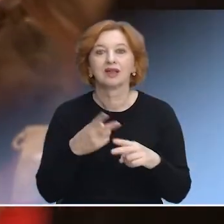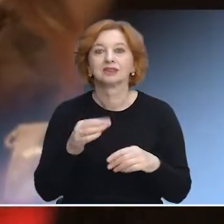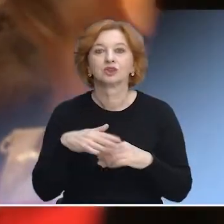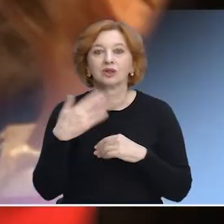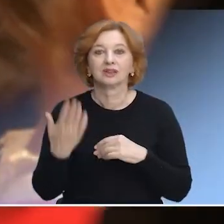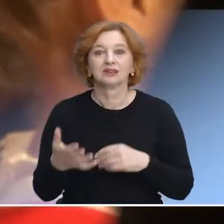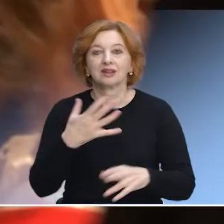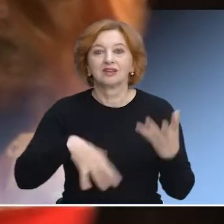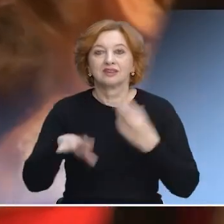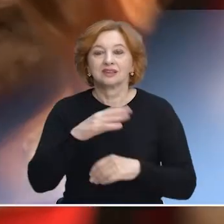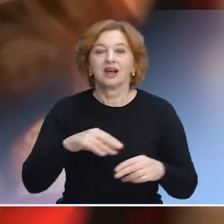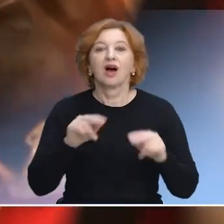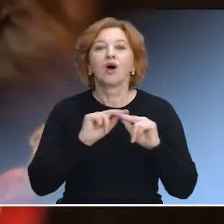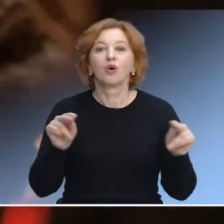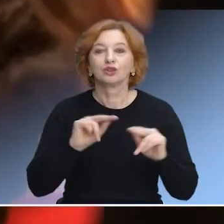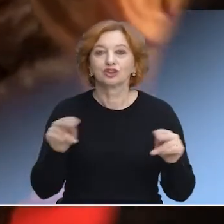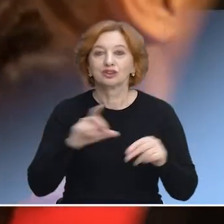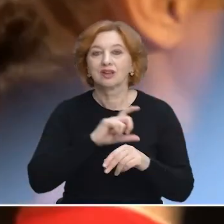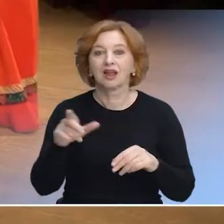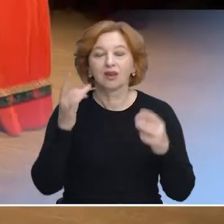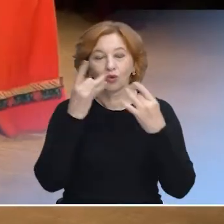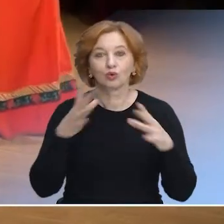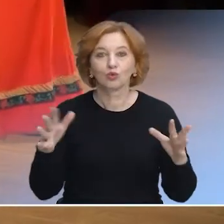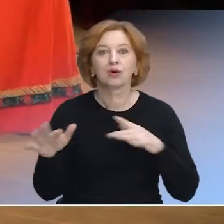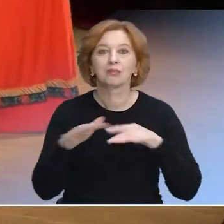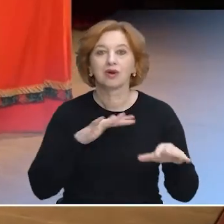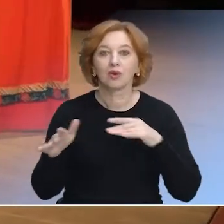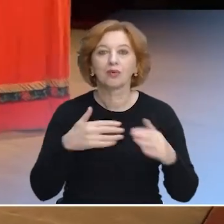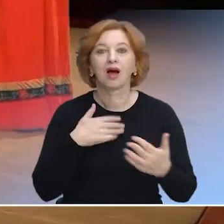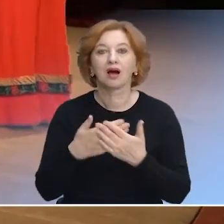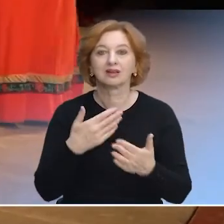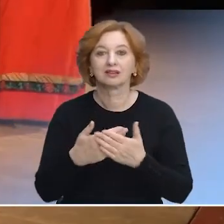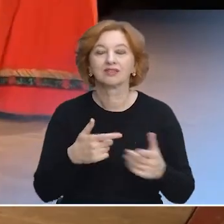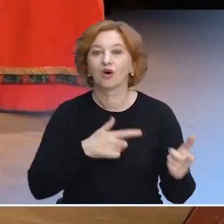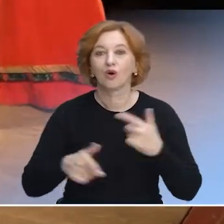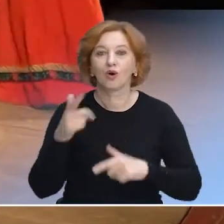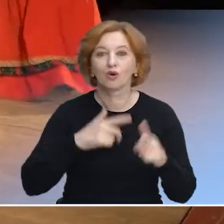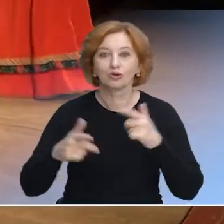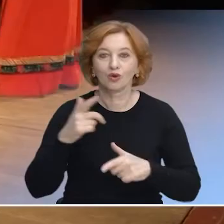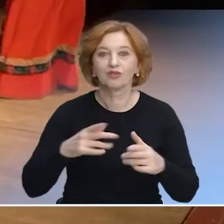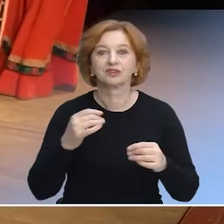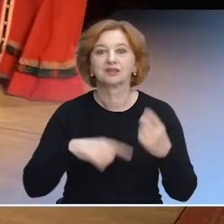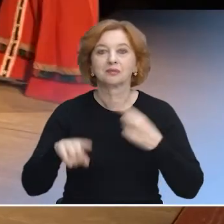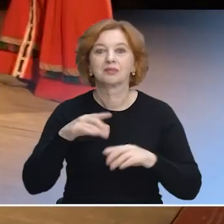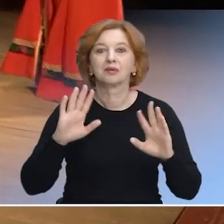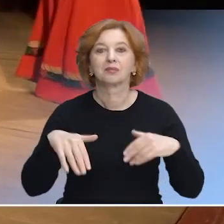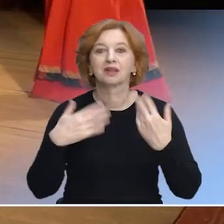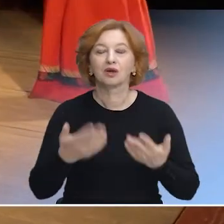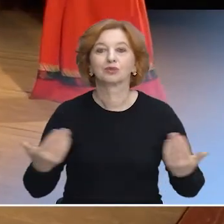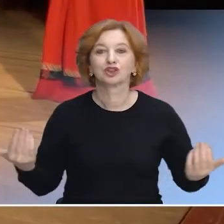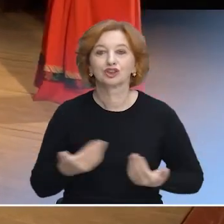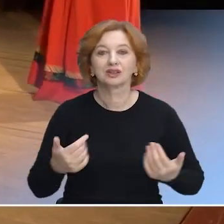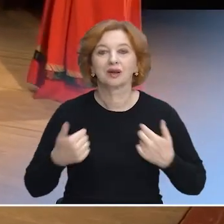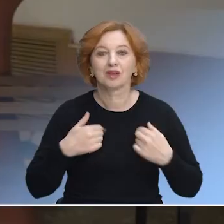и все учреждения культуры – к этому мероприятию активно готовятся. Мы предложим всем жителям